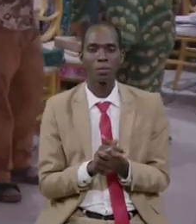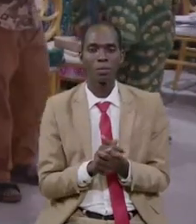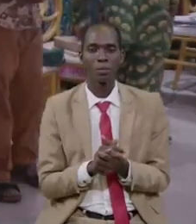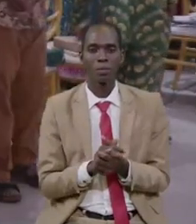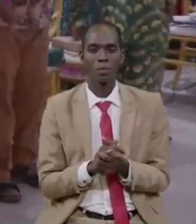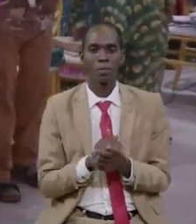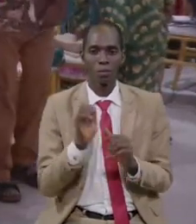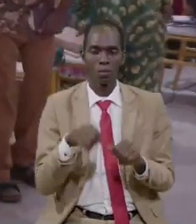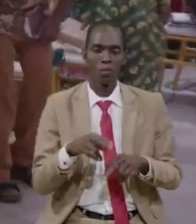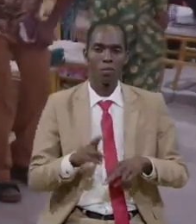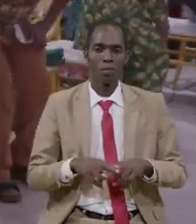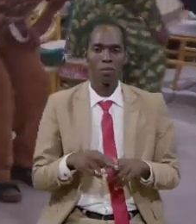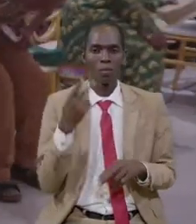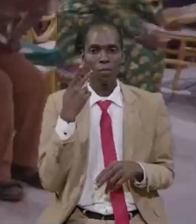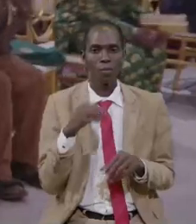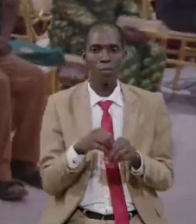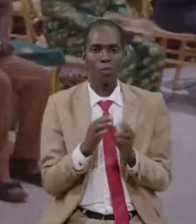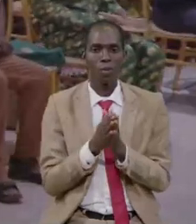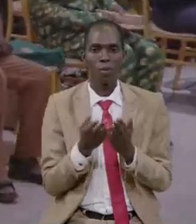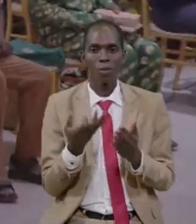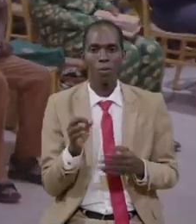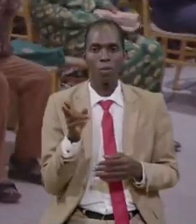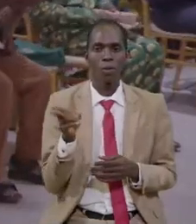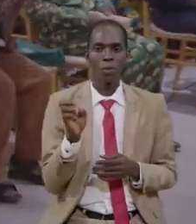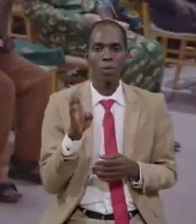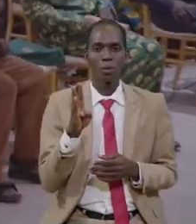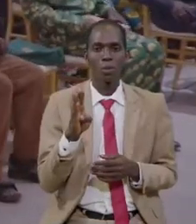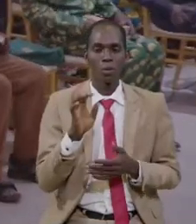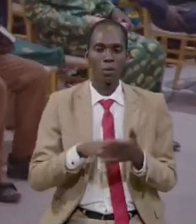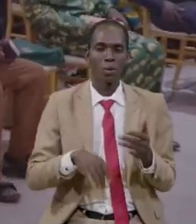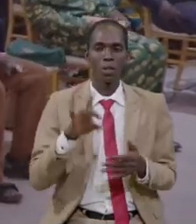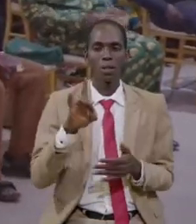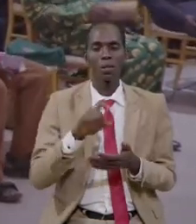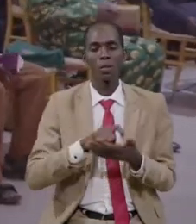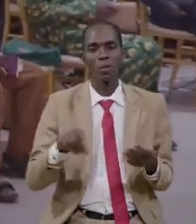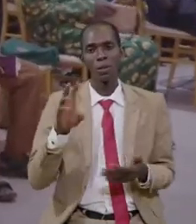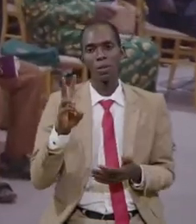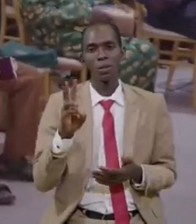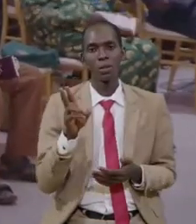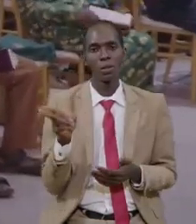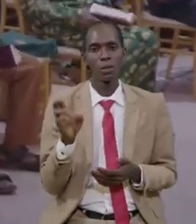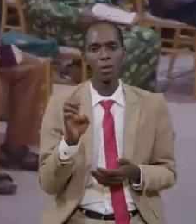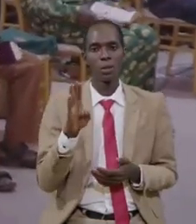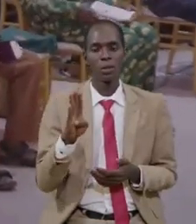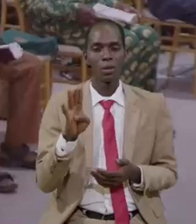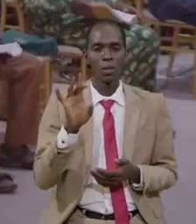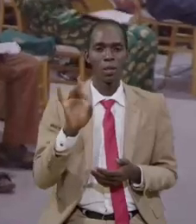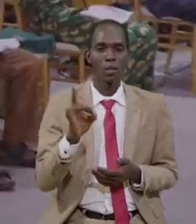Asseyez-vous, Hébreux, chapitre 8. Je vous lis le verset 6. Hébreux